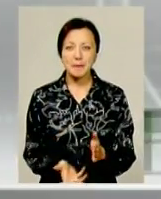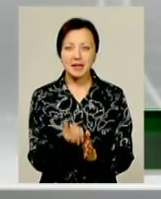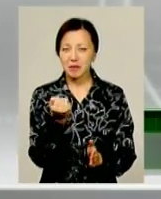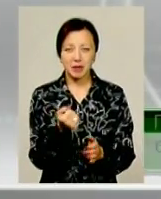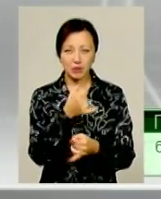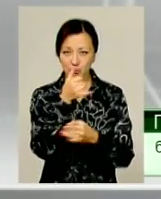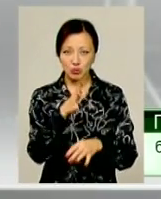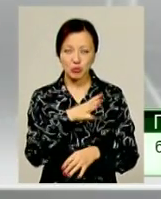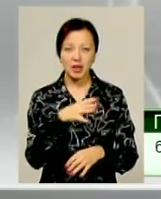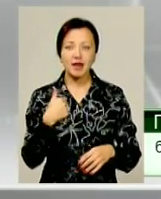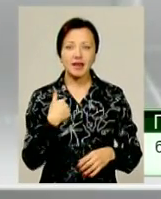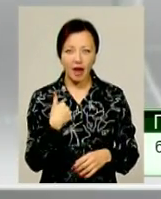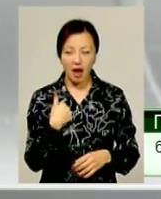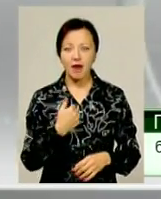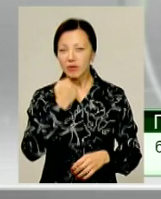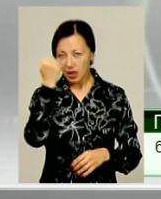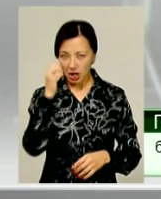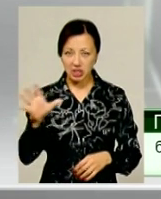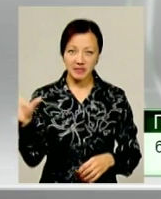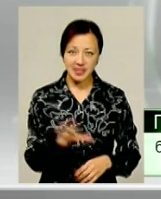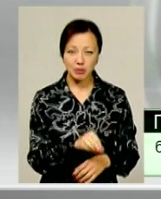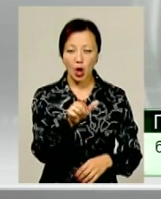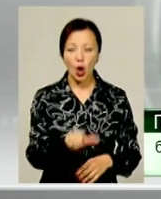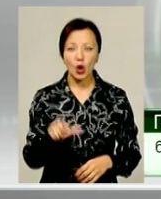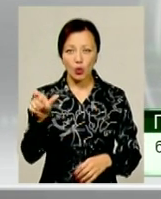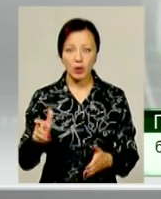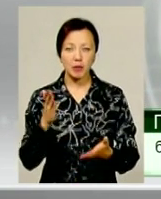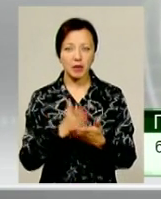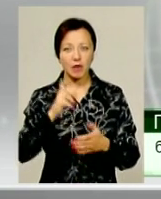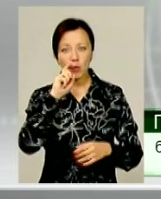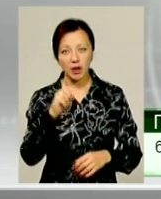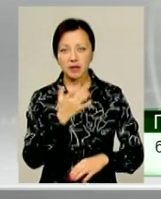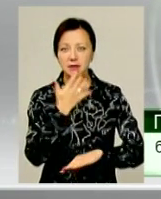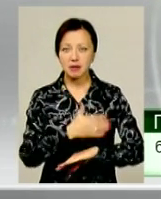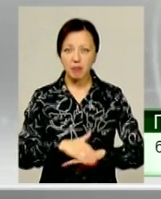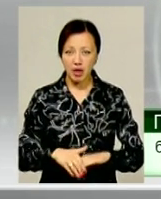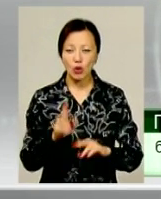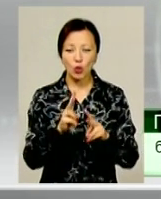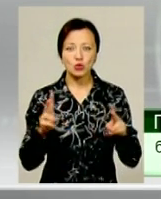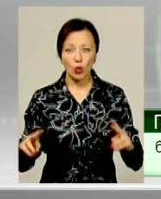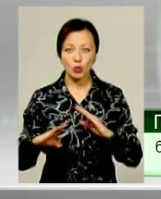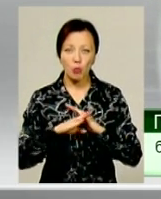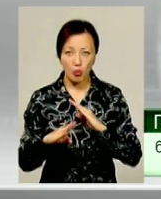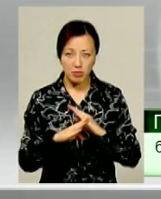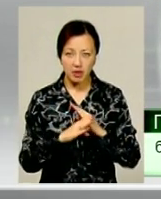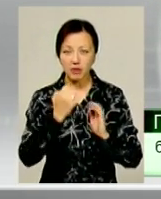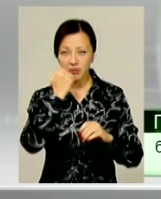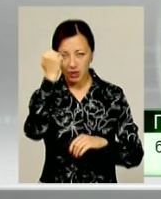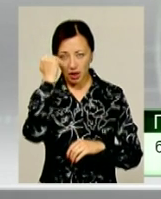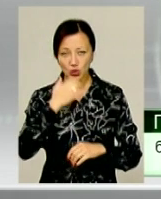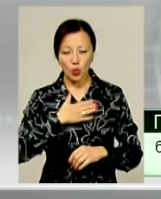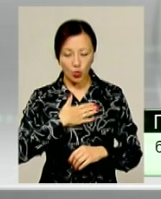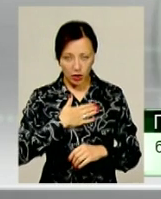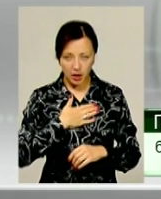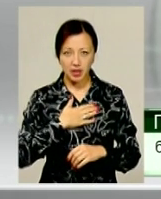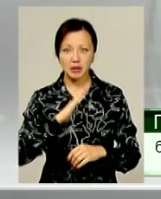Я дуже вдячним всім людям, які є в Україні і за її межами, хто мені хоч чимось допоміг, то я їм вдячний, низький